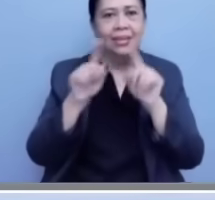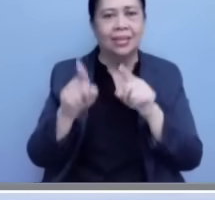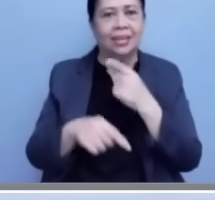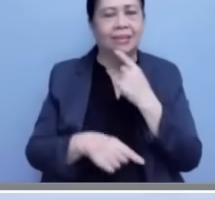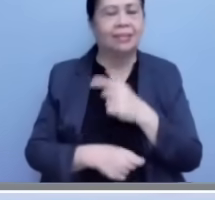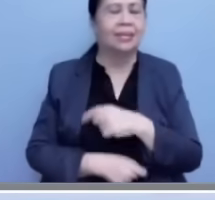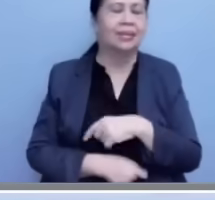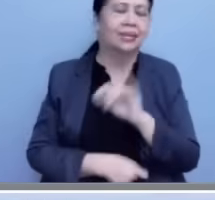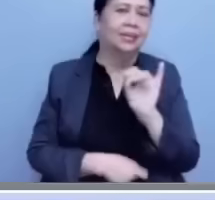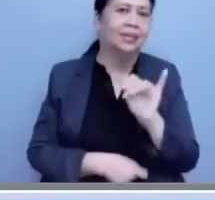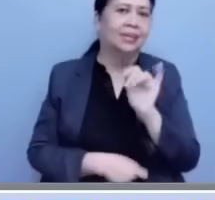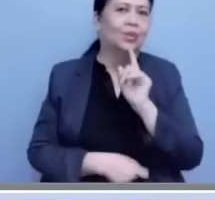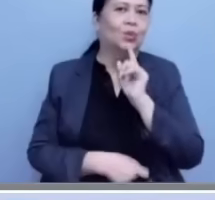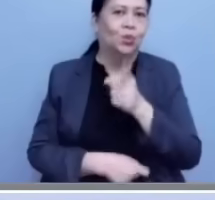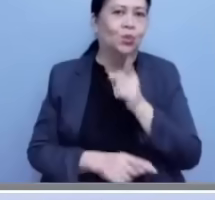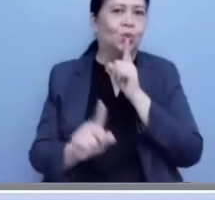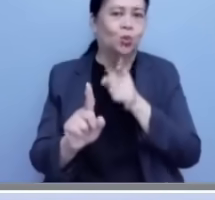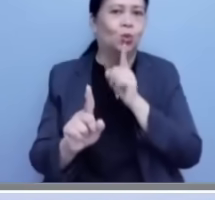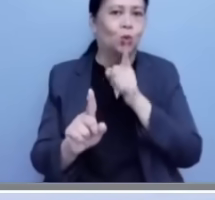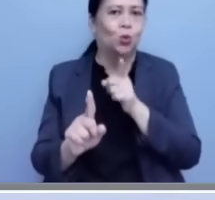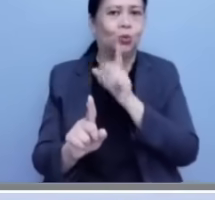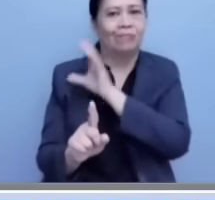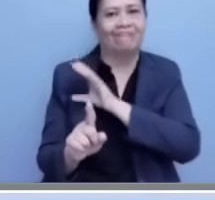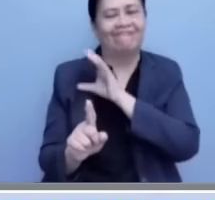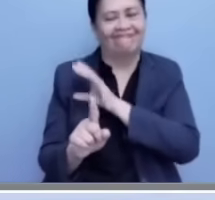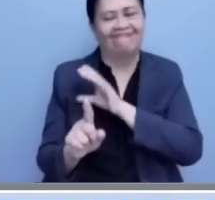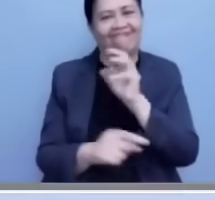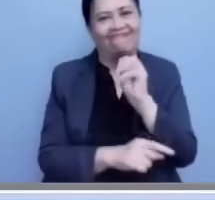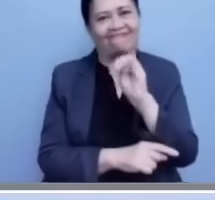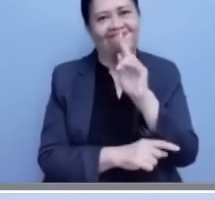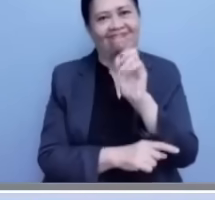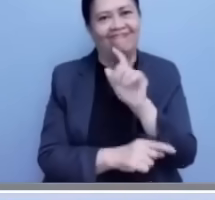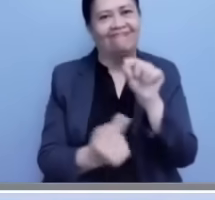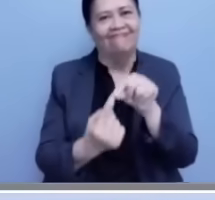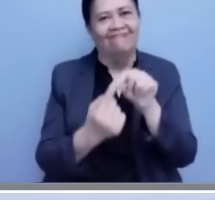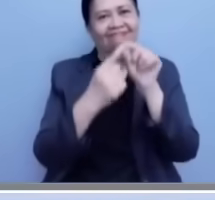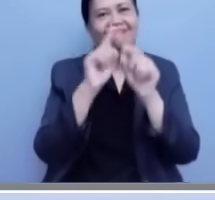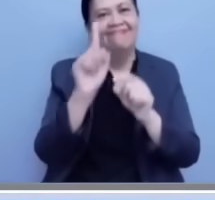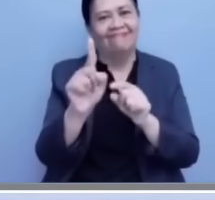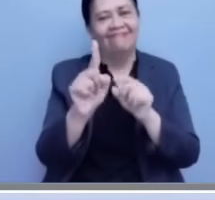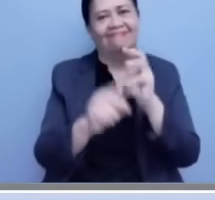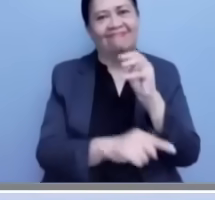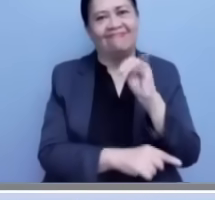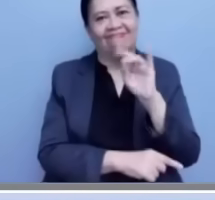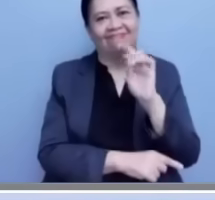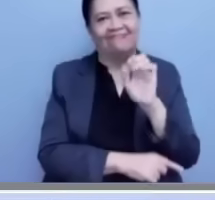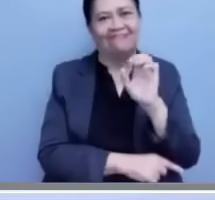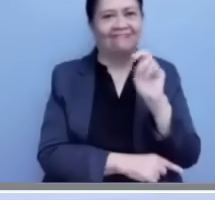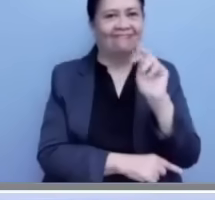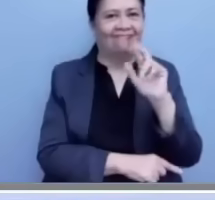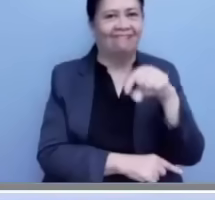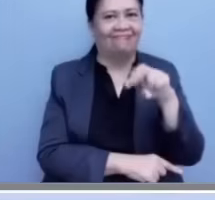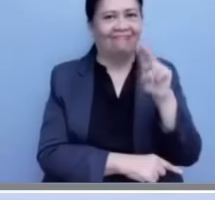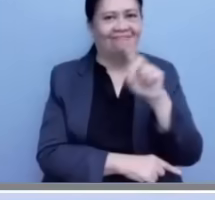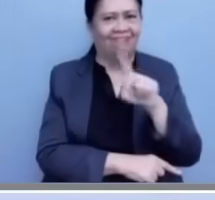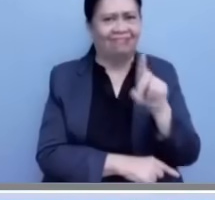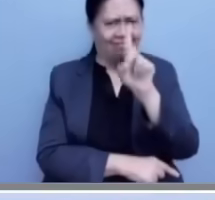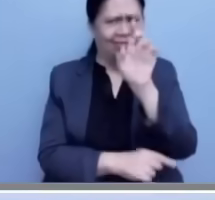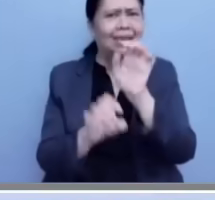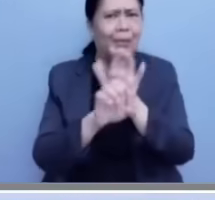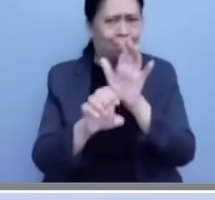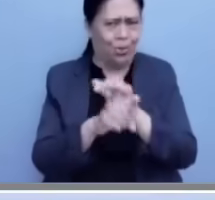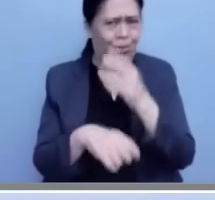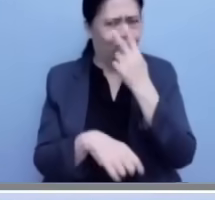ay, eto si Sir Mike. Ang nag-iisang Mike Enriquez. Yes, nag-iisang Mike Enriquez. Pasample muna, isang sample.